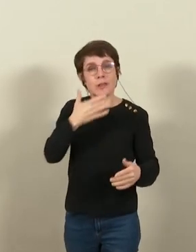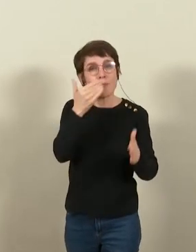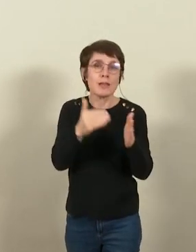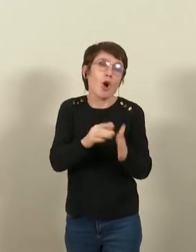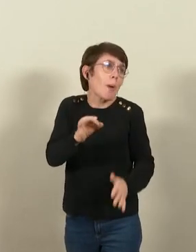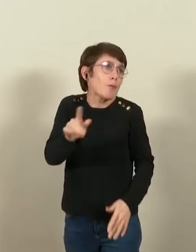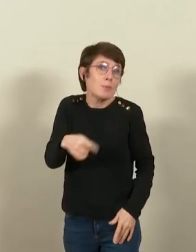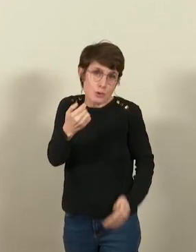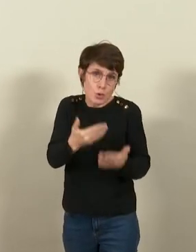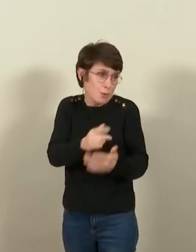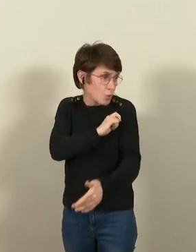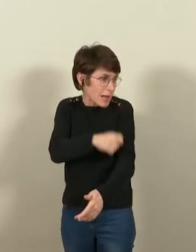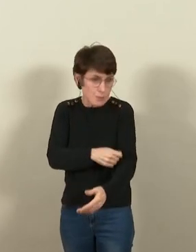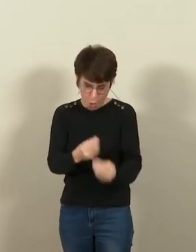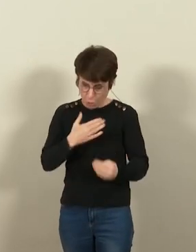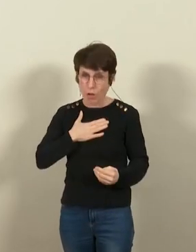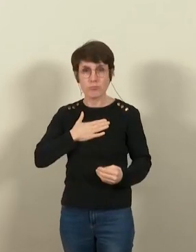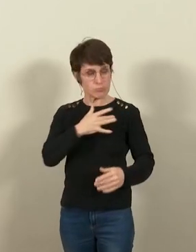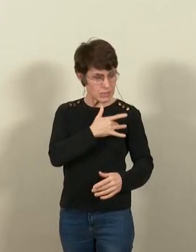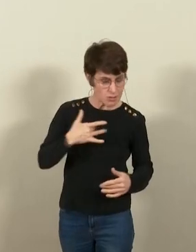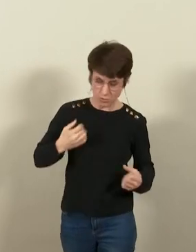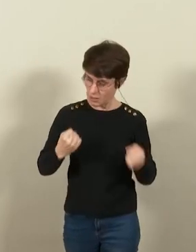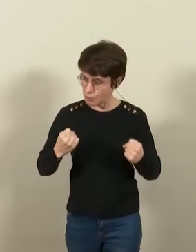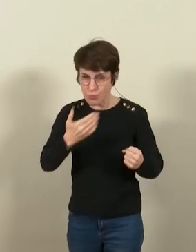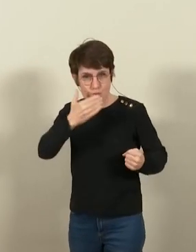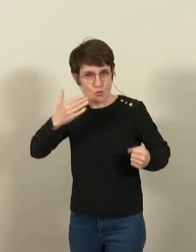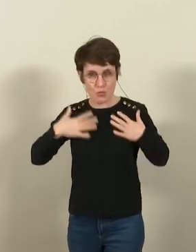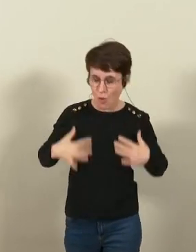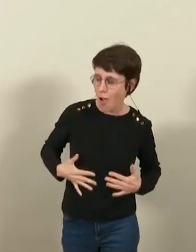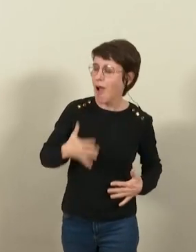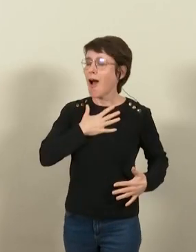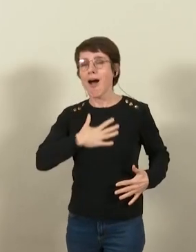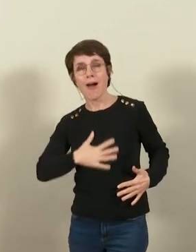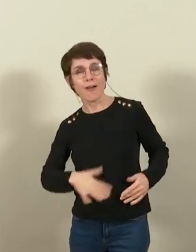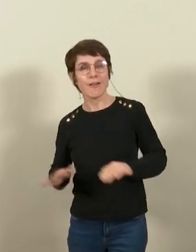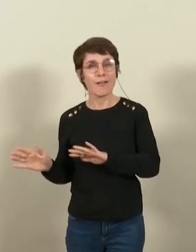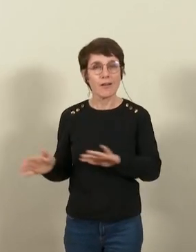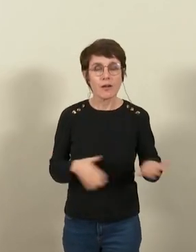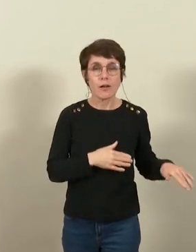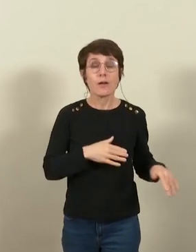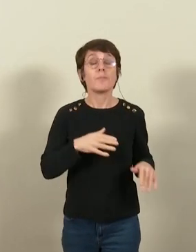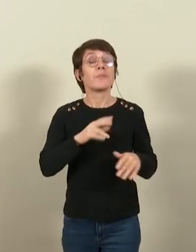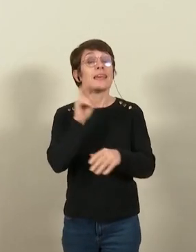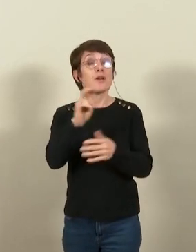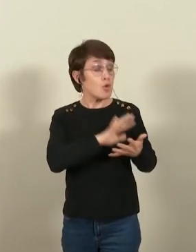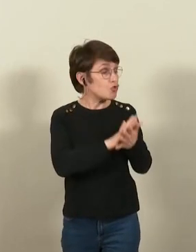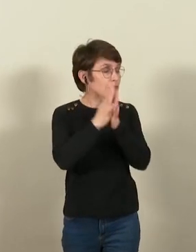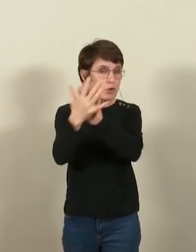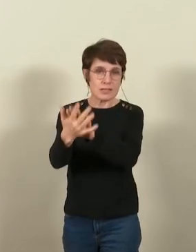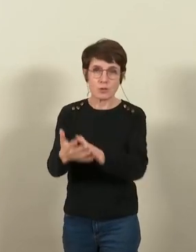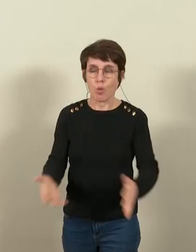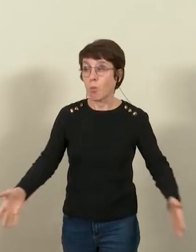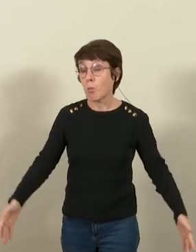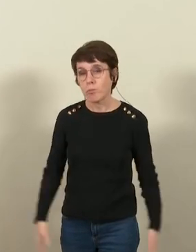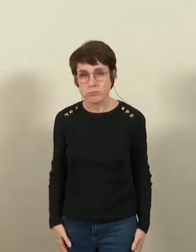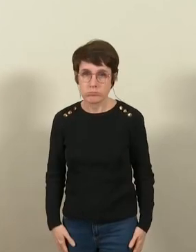quelque quelque part on cherche aussi à être mieux en mieux dans sa peau la transition écologique bah je pense que enfin il y a